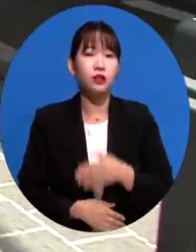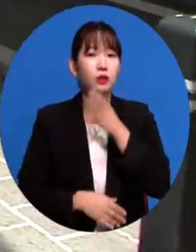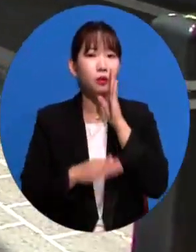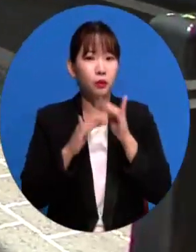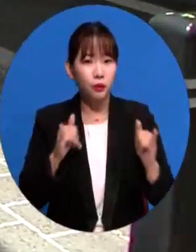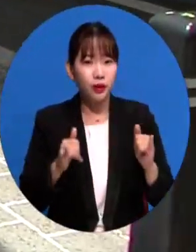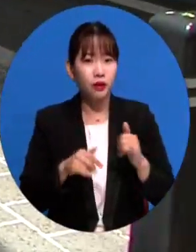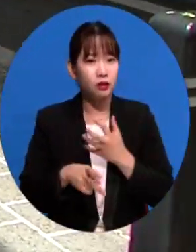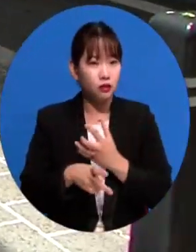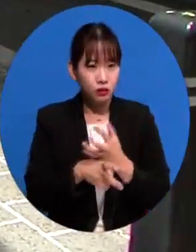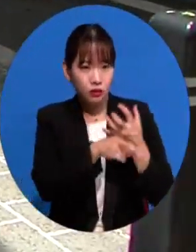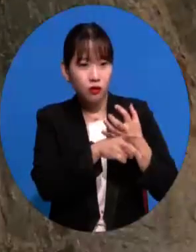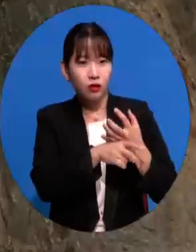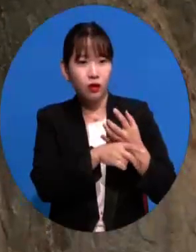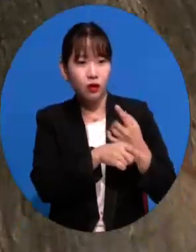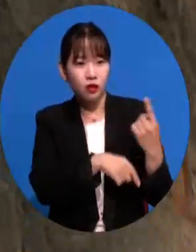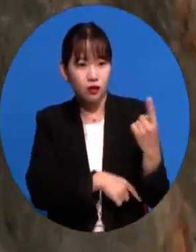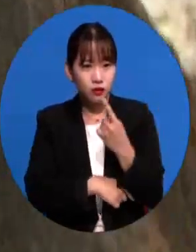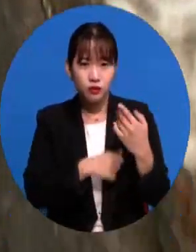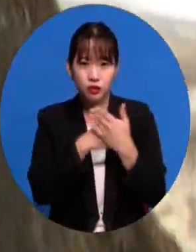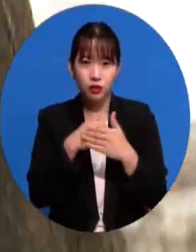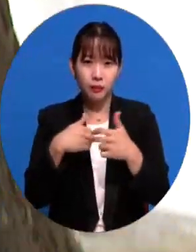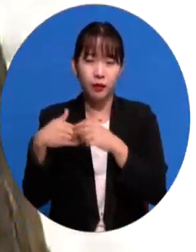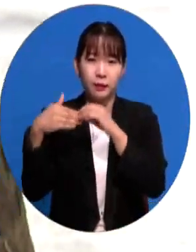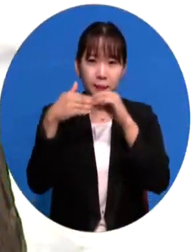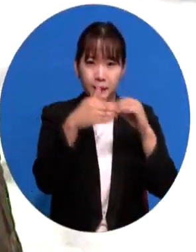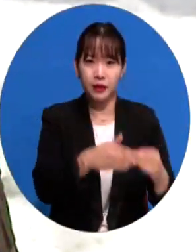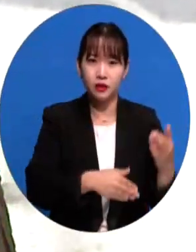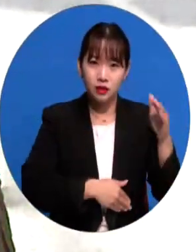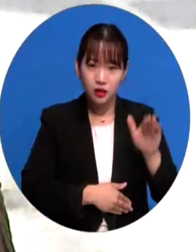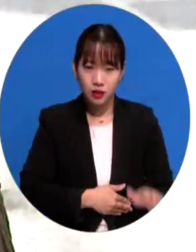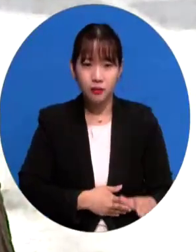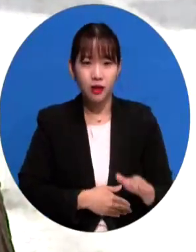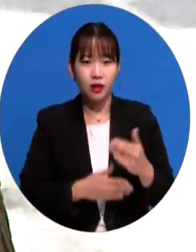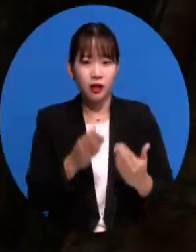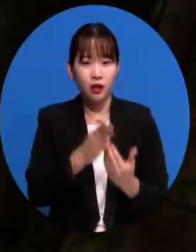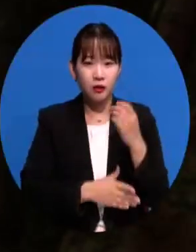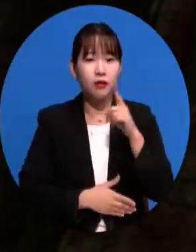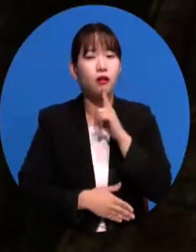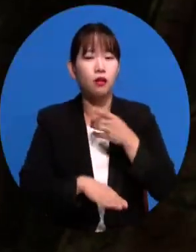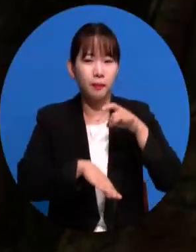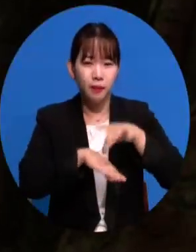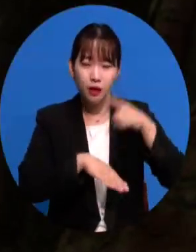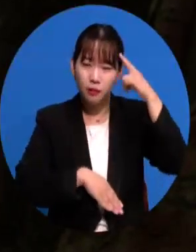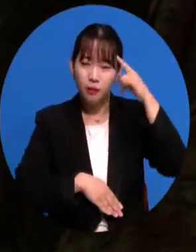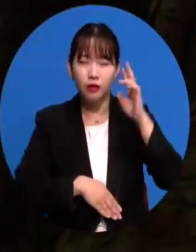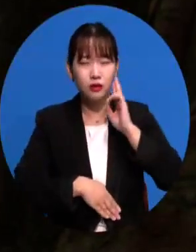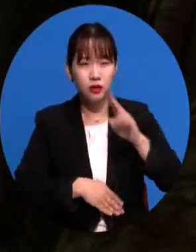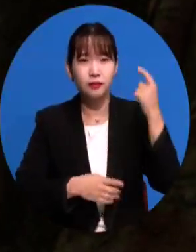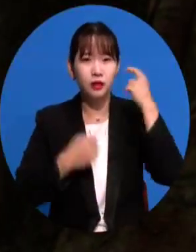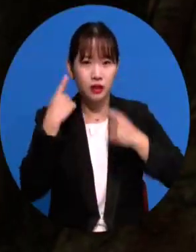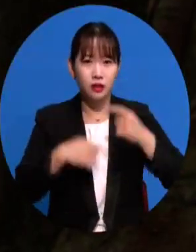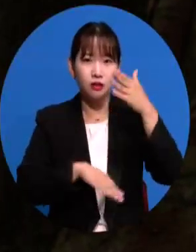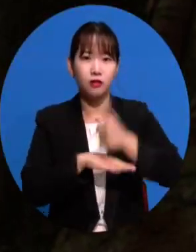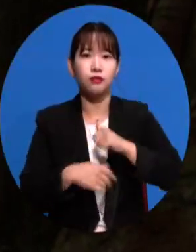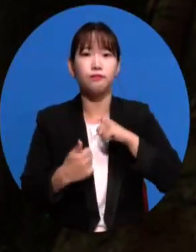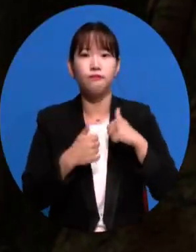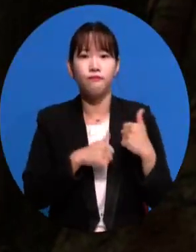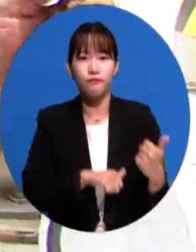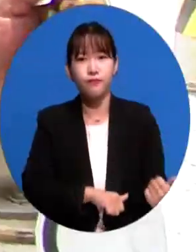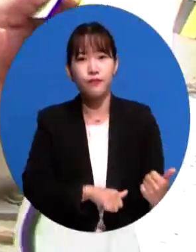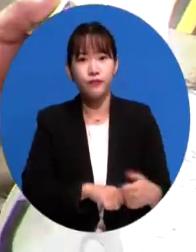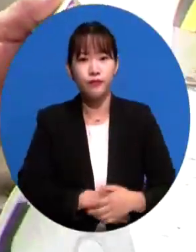노인은 출동한 소방대원들에 의해 병원으로 이송됐지만 사고 충격으로 엉치뼈와 머리를 크게 다쳐 결국